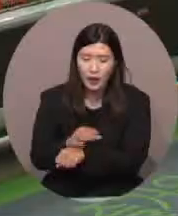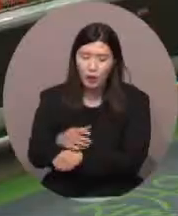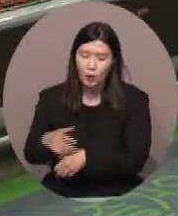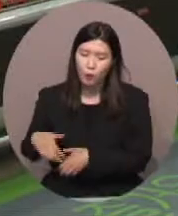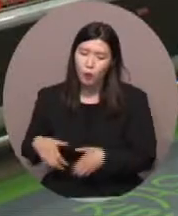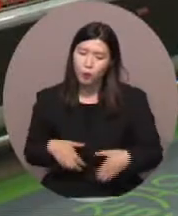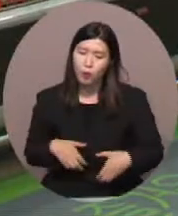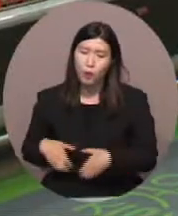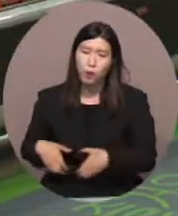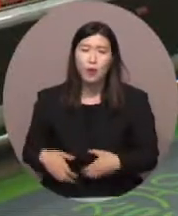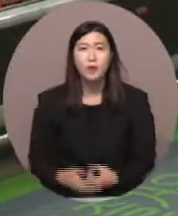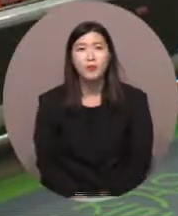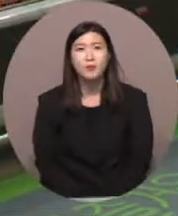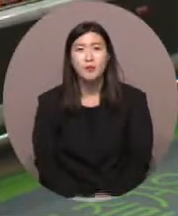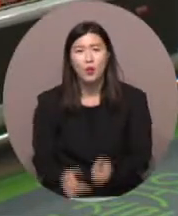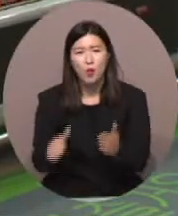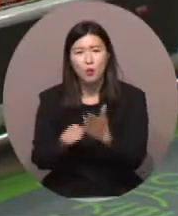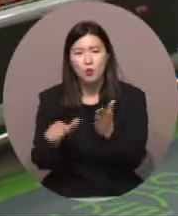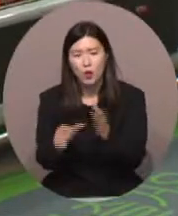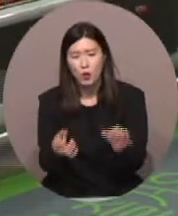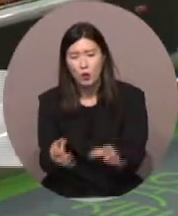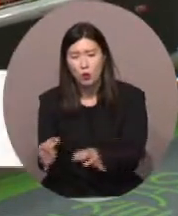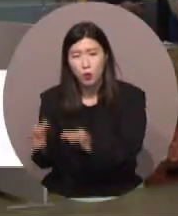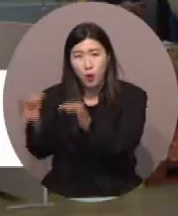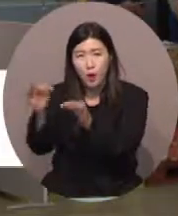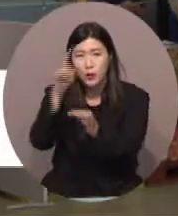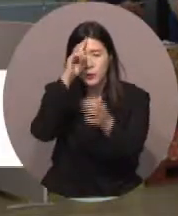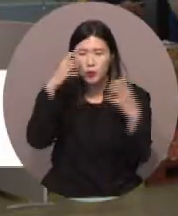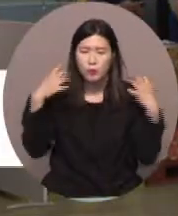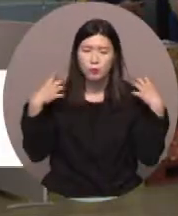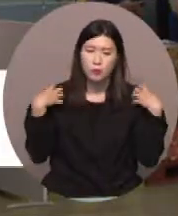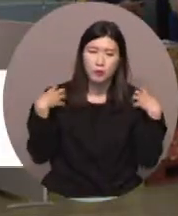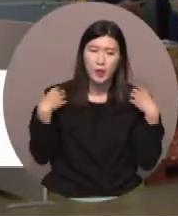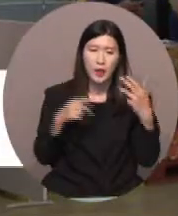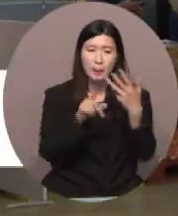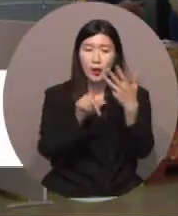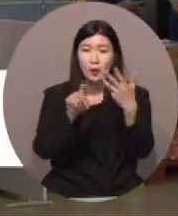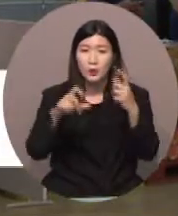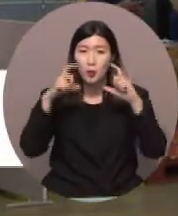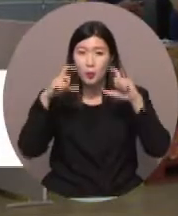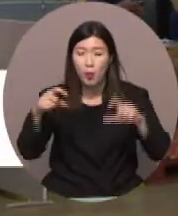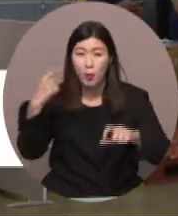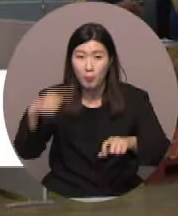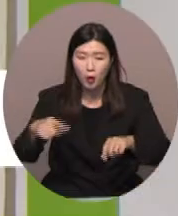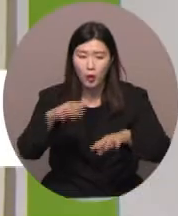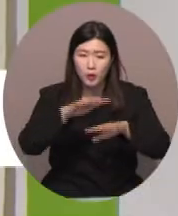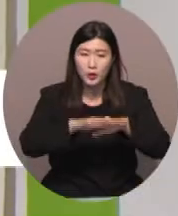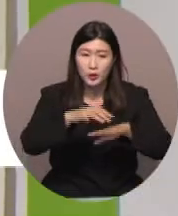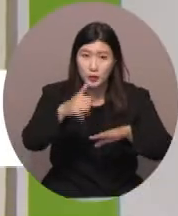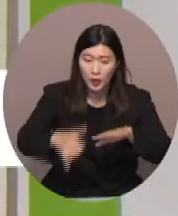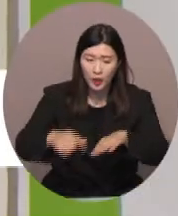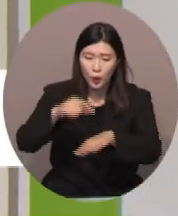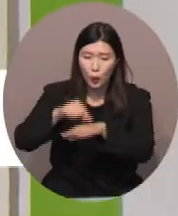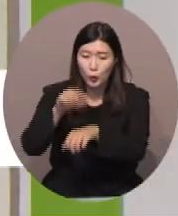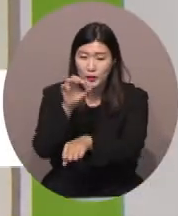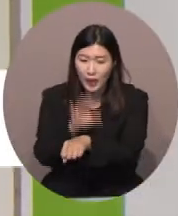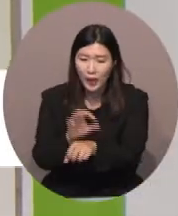힘듭니다. 추석 물가에 빨간불이 켜지자 정부는 지난달 15일부터 농축수산물 할인 대전을 하고